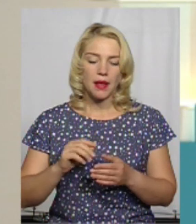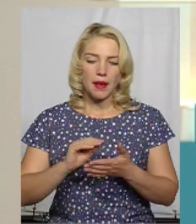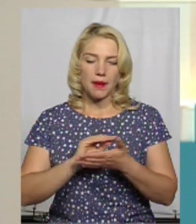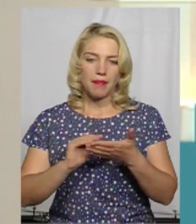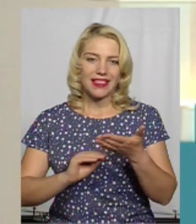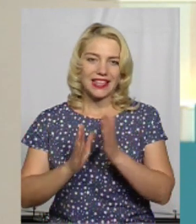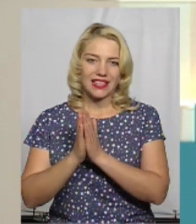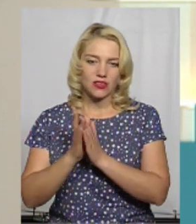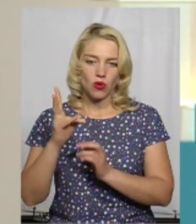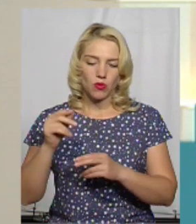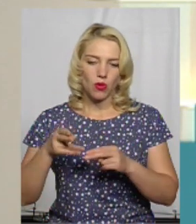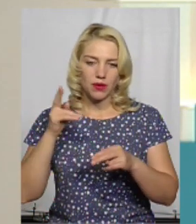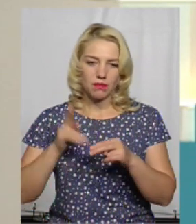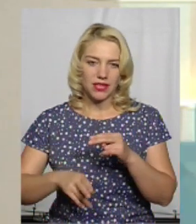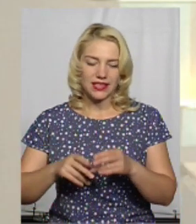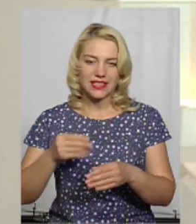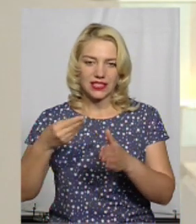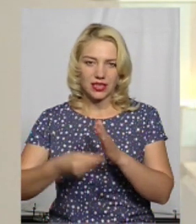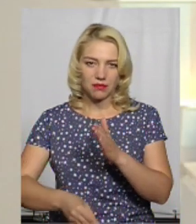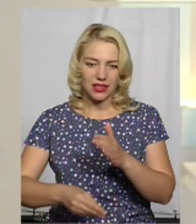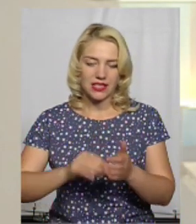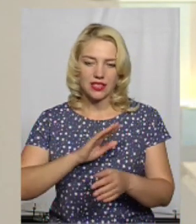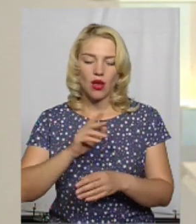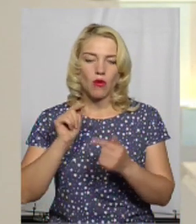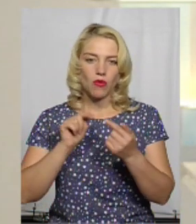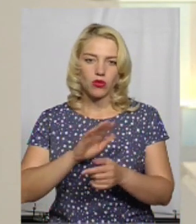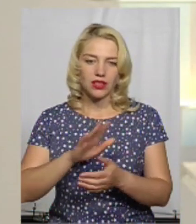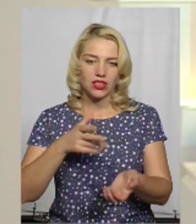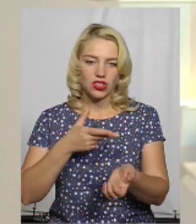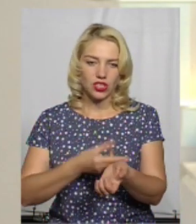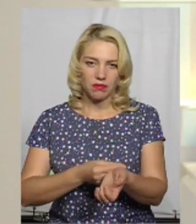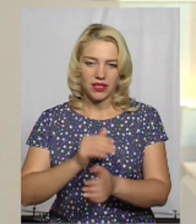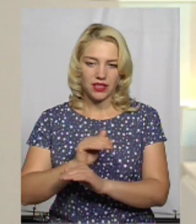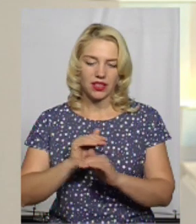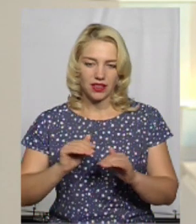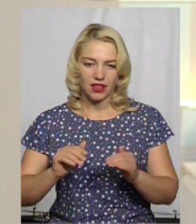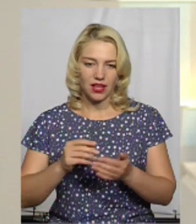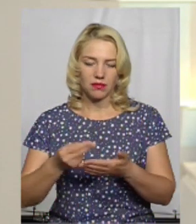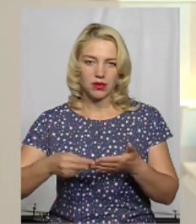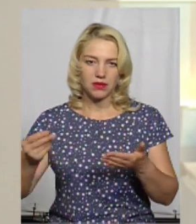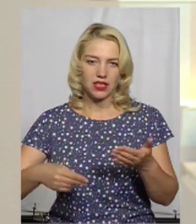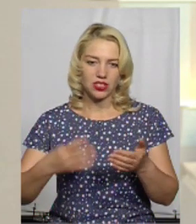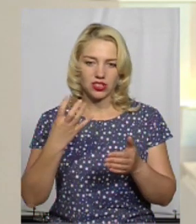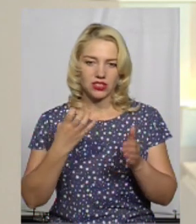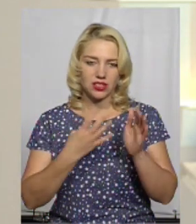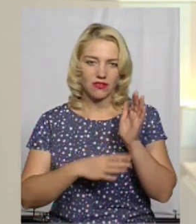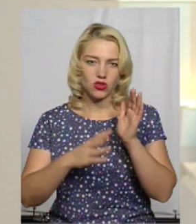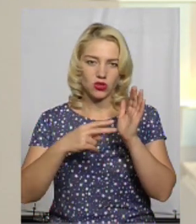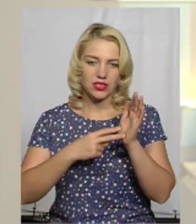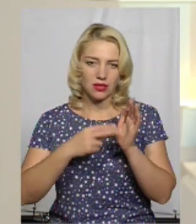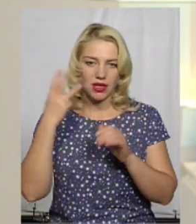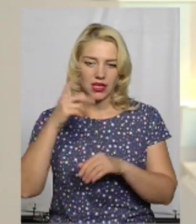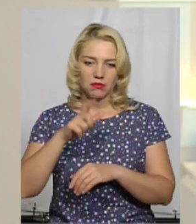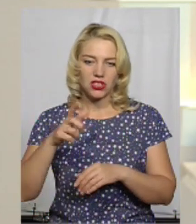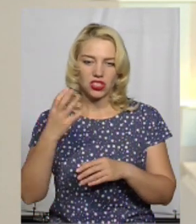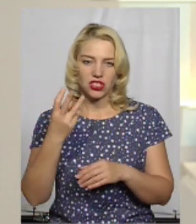припинення дискримінації проти нещеплених дітей підписало 497 хмельничан. Ще 3 підписи, і цього